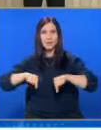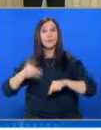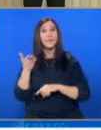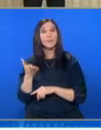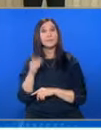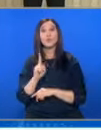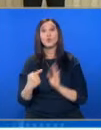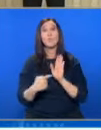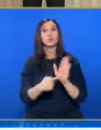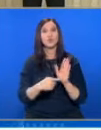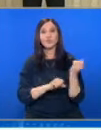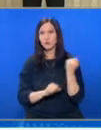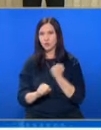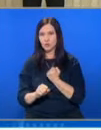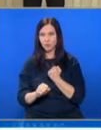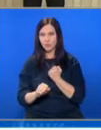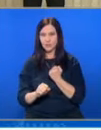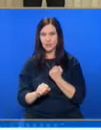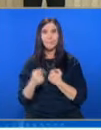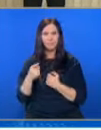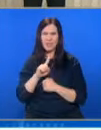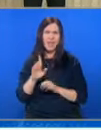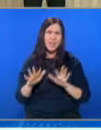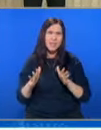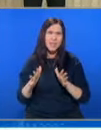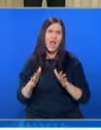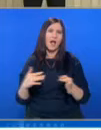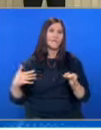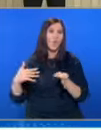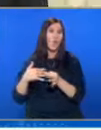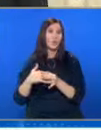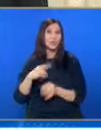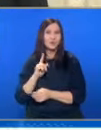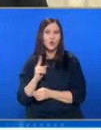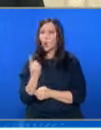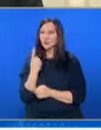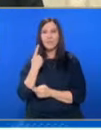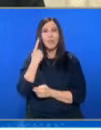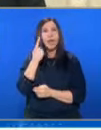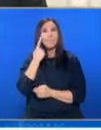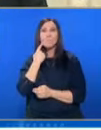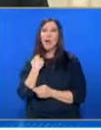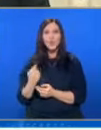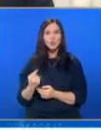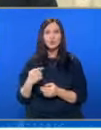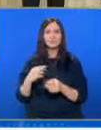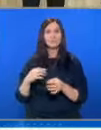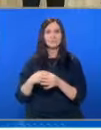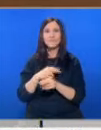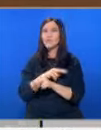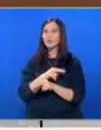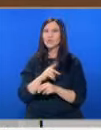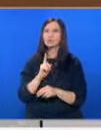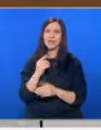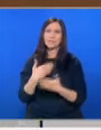тези, които посочва Конституцията. Това не е някакъв годеж, в който освен младоженците трябва да бъдат и най-близките им